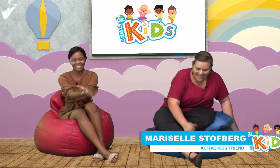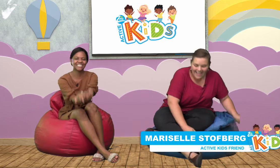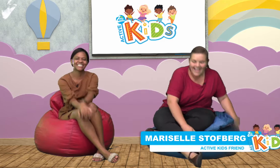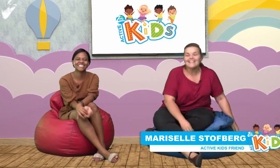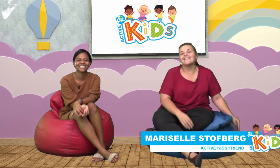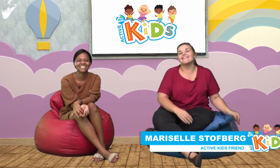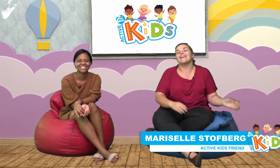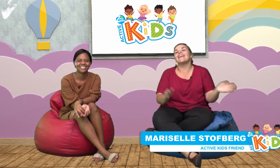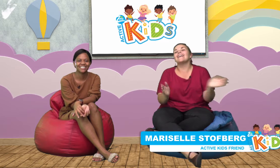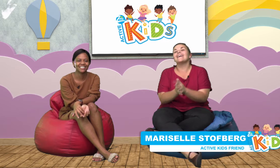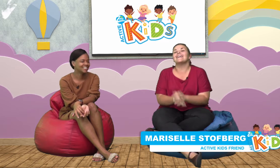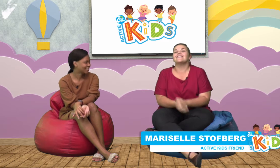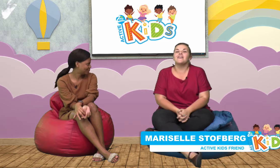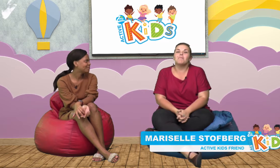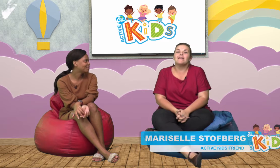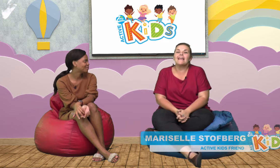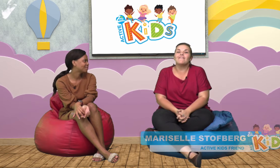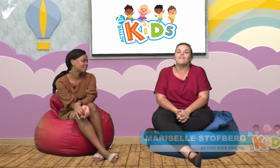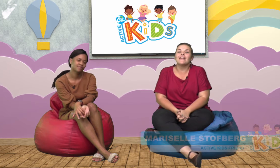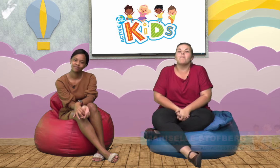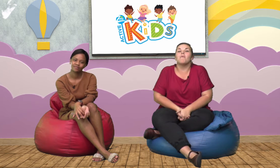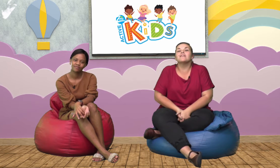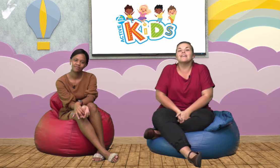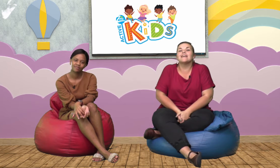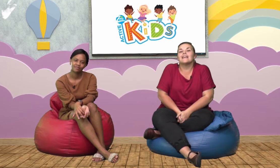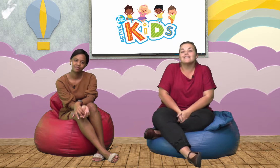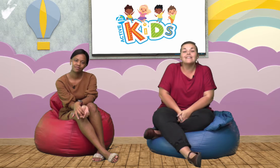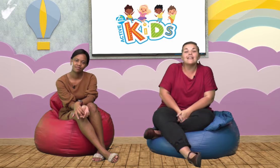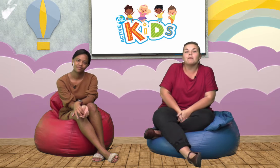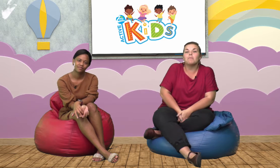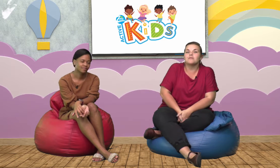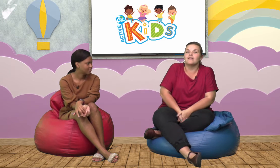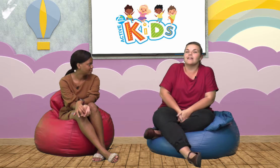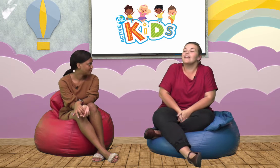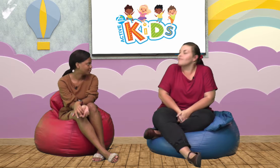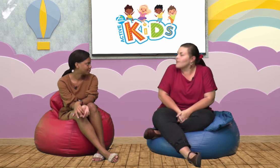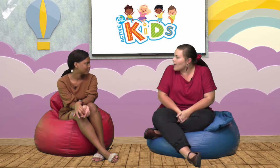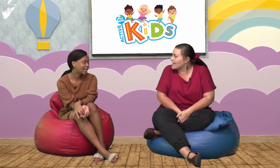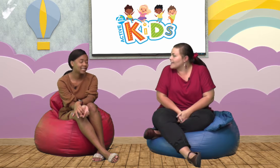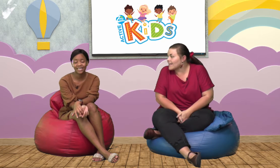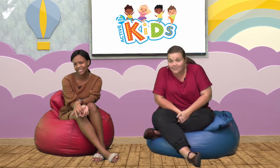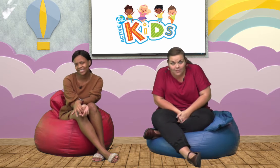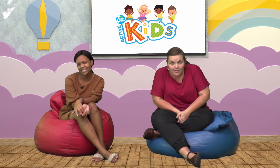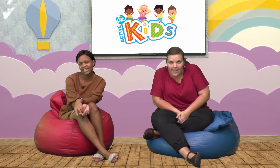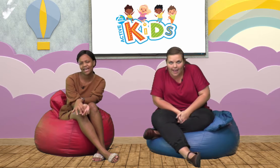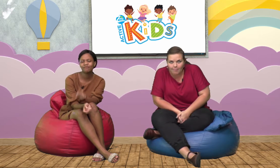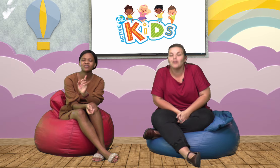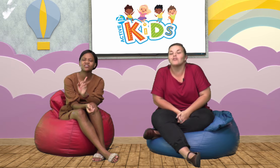wolkies. So as jy enigiets vir jou partytjie wil kry, maak seker jy stuur 'n e-pos aan